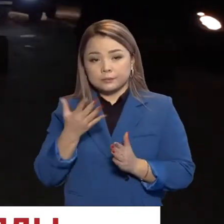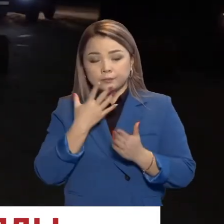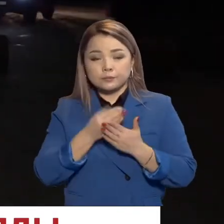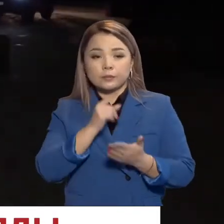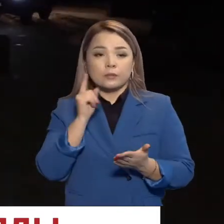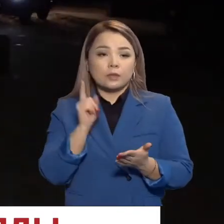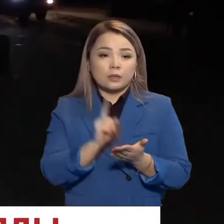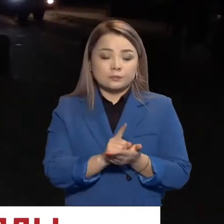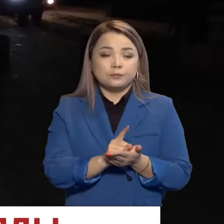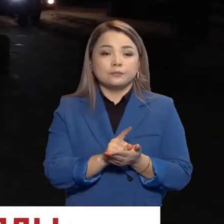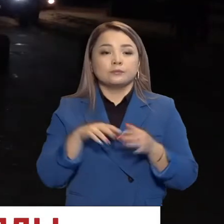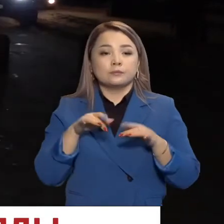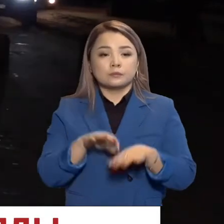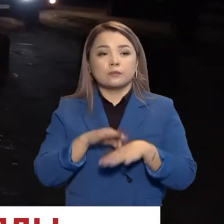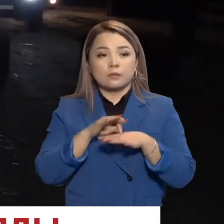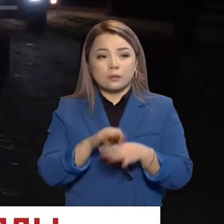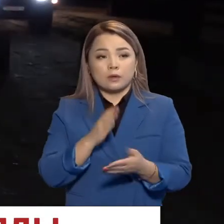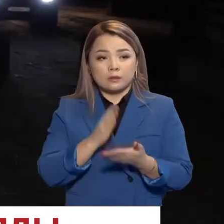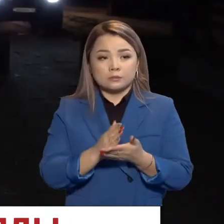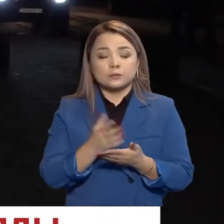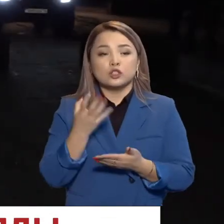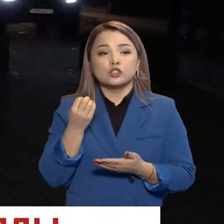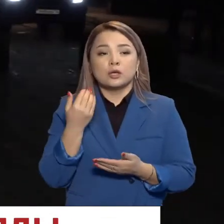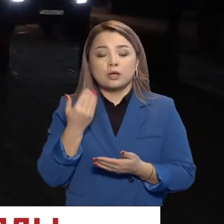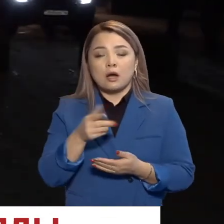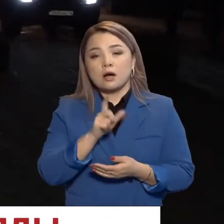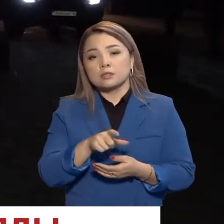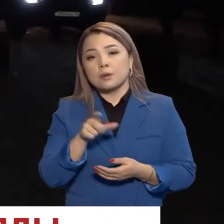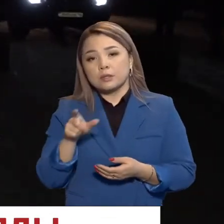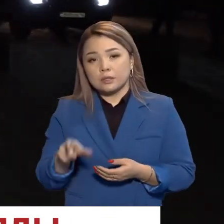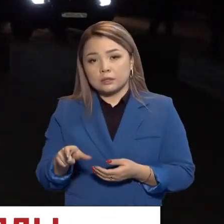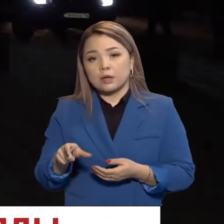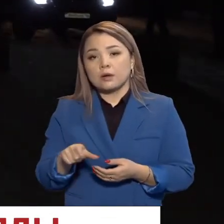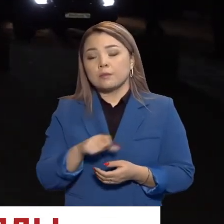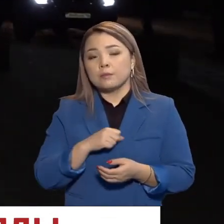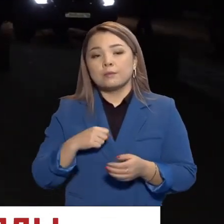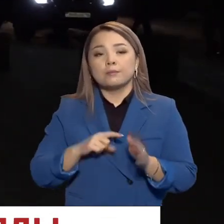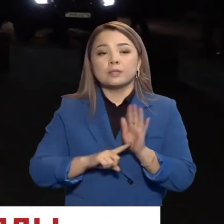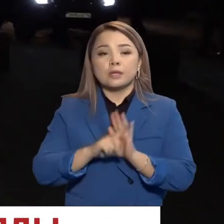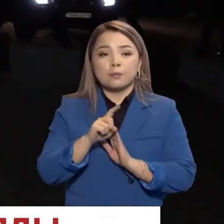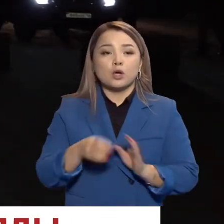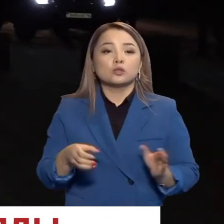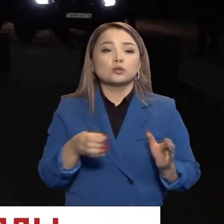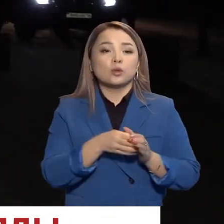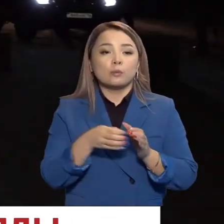тиісті күш құрылымдарымен және де азаматтардың